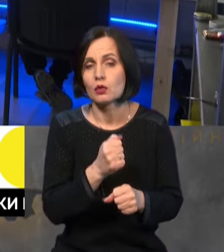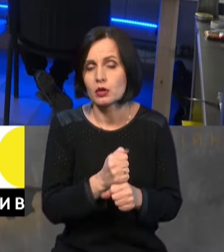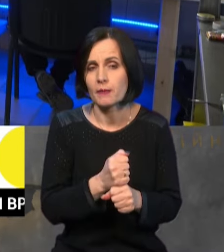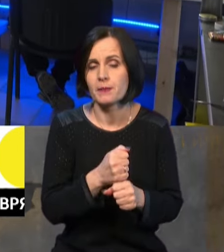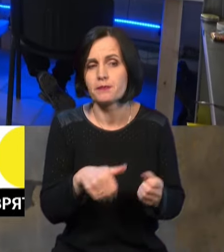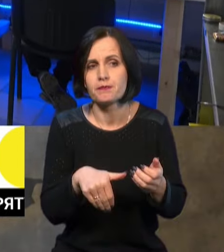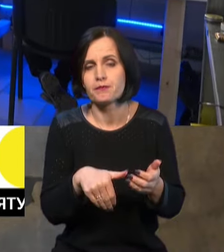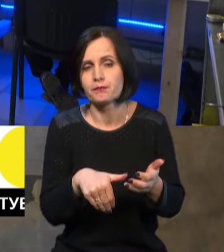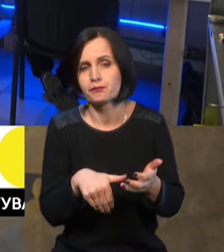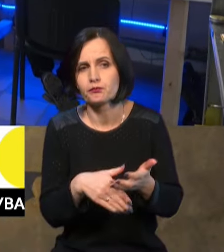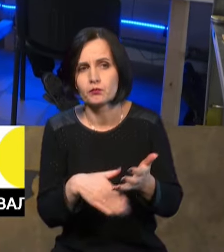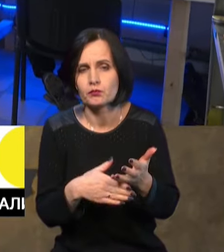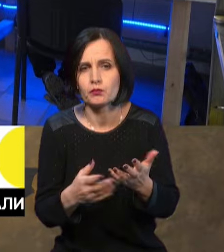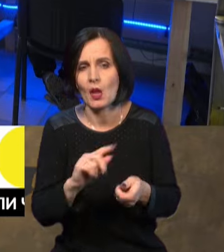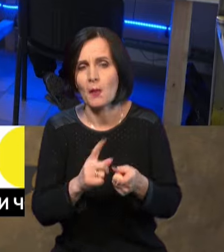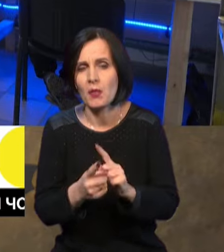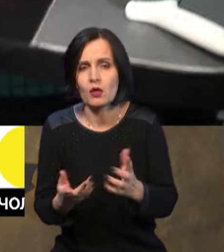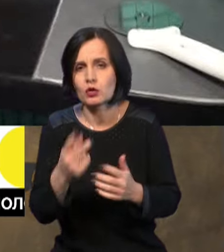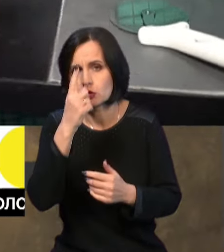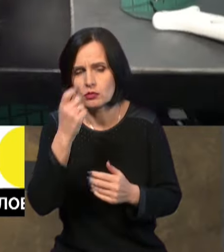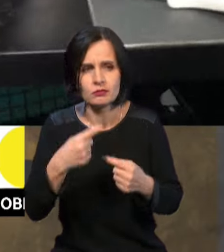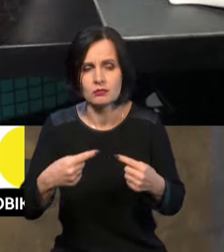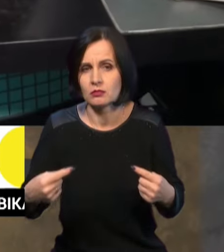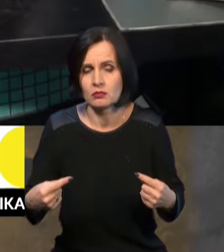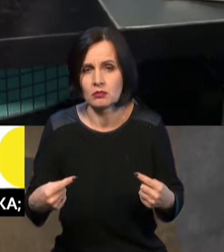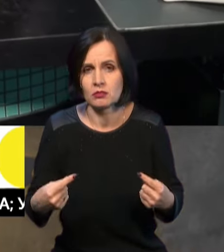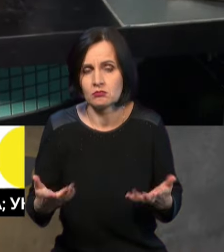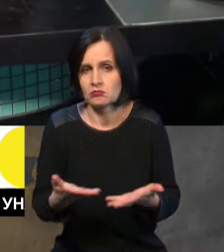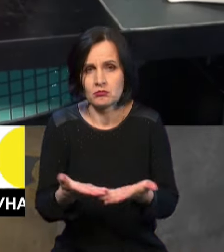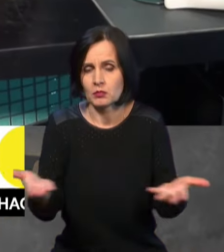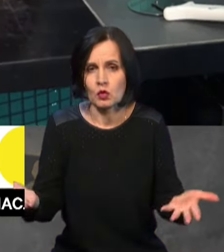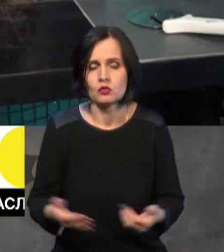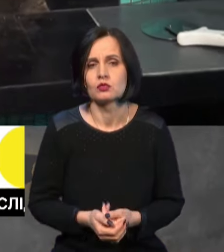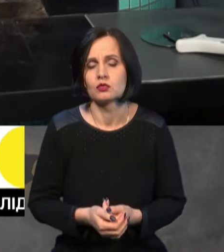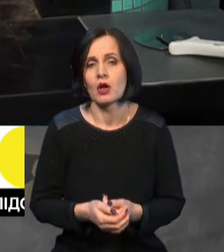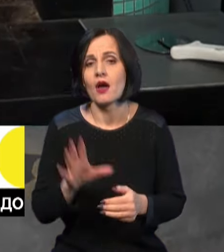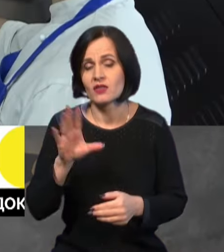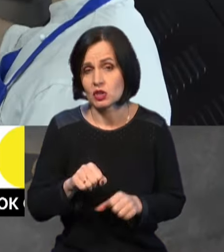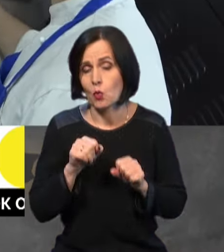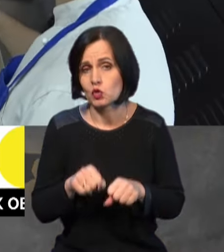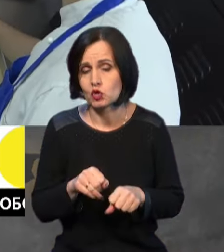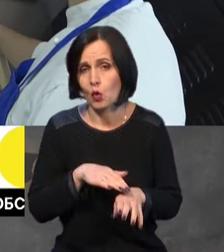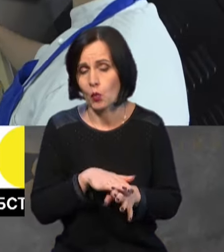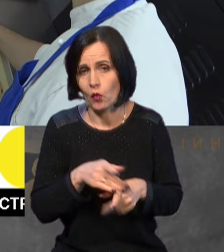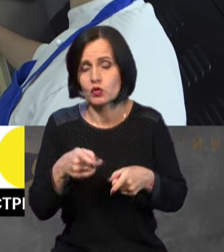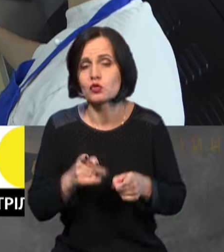допомагає там в перекладах якоїсь інформації тощо, ну, why not, як то кажуть, це можливо і абсолютно реально.